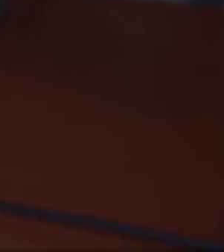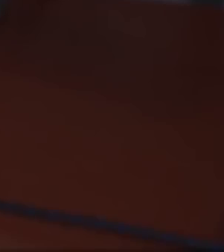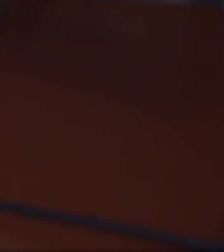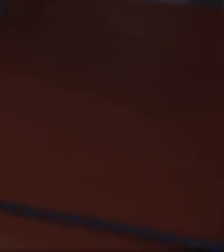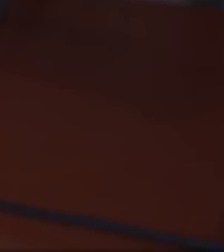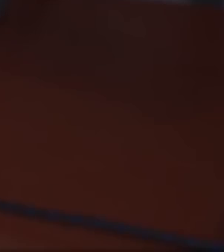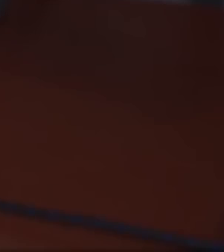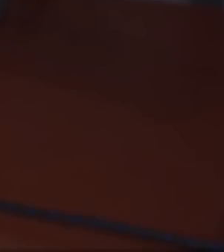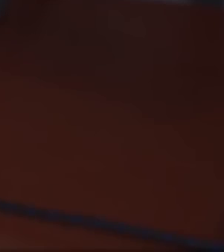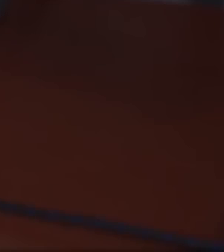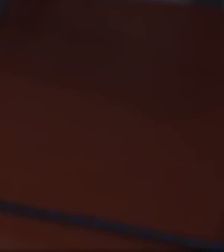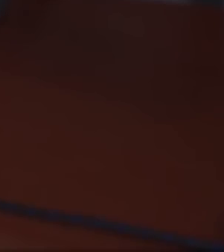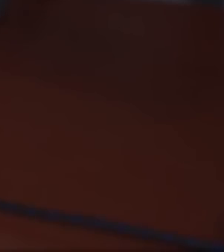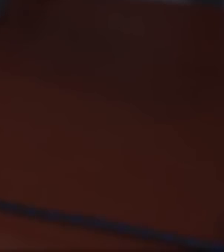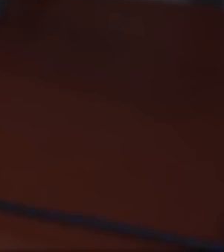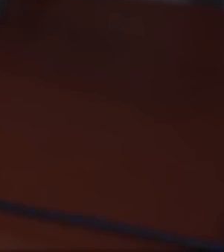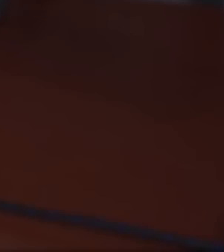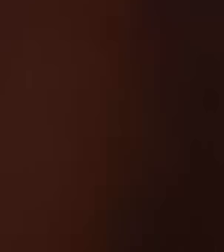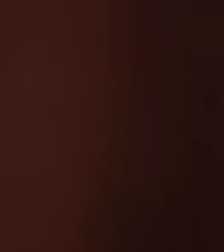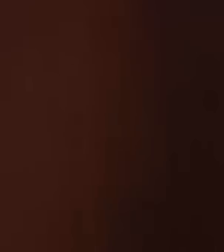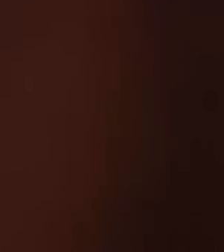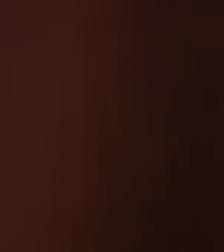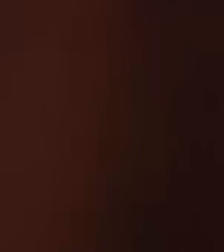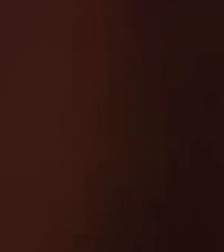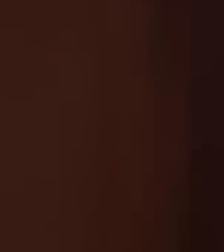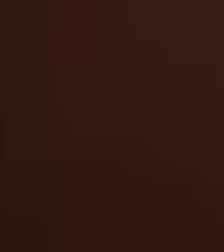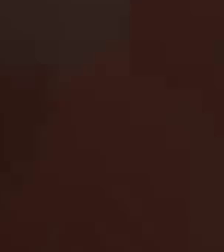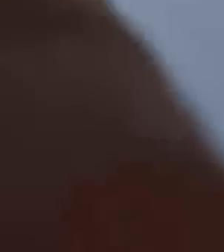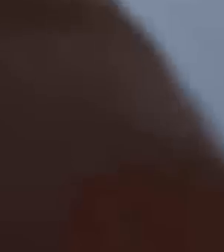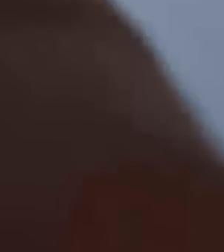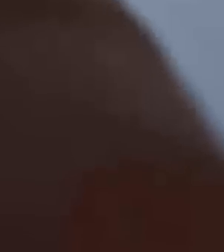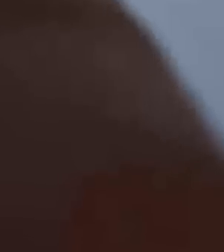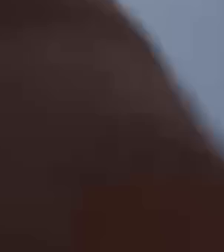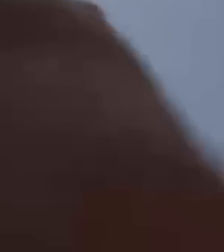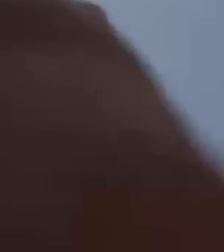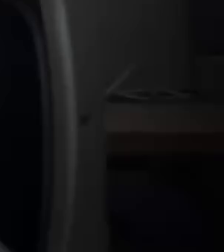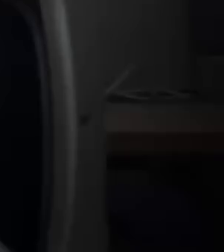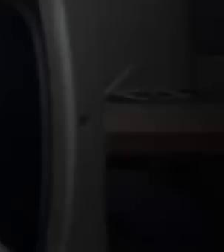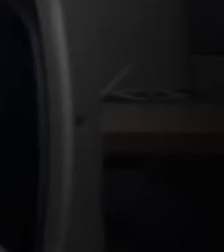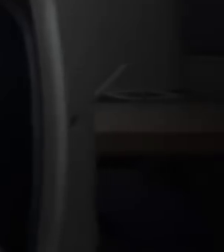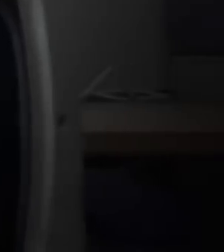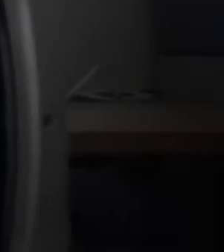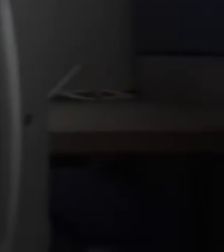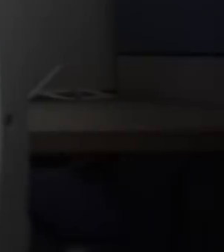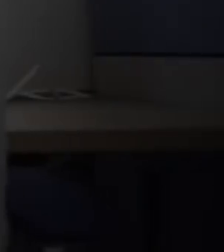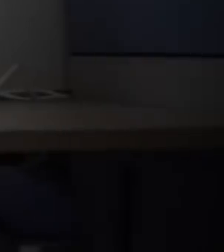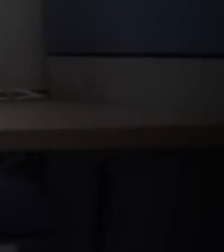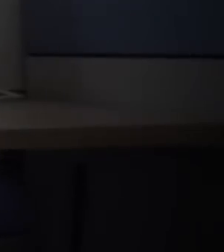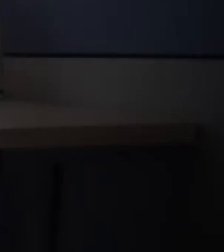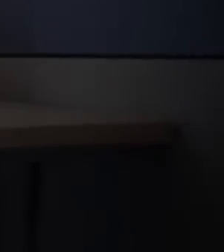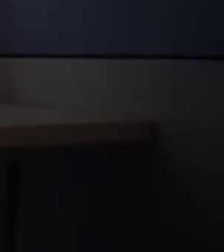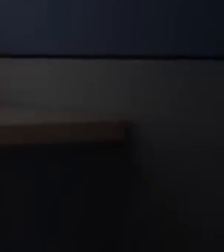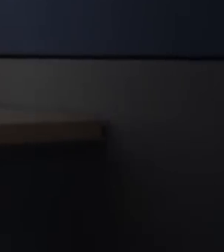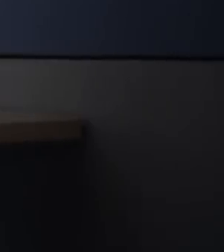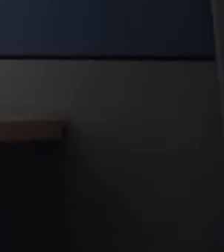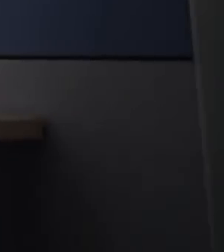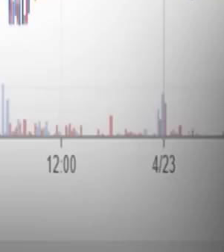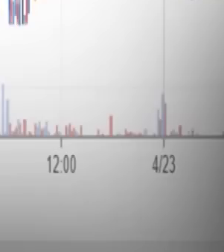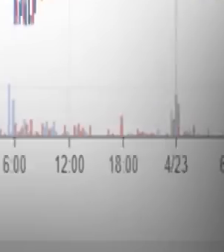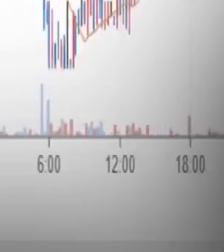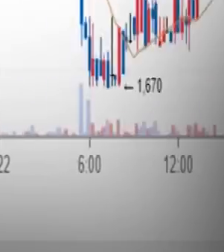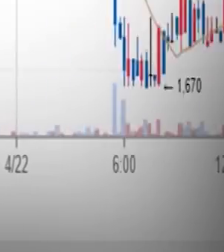초기 투자금 6억을 주식에 넣어 우선 9억으로 불렸고 그 9억을 가상화폐에 투자해 19억 원이 됐다는